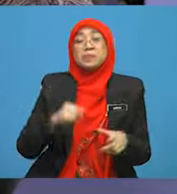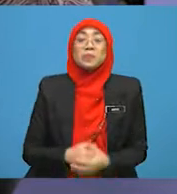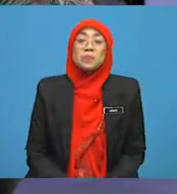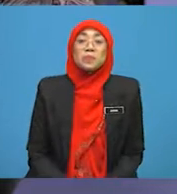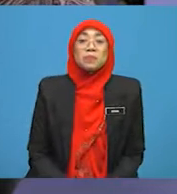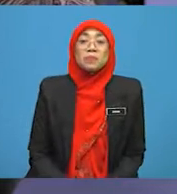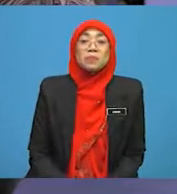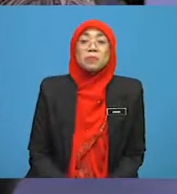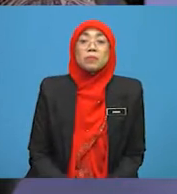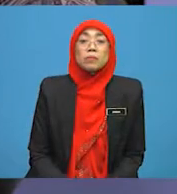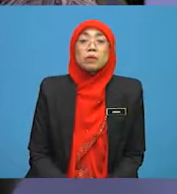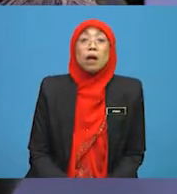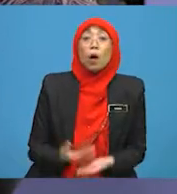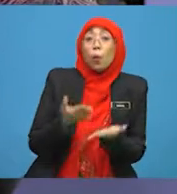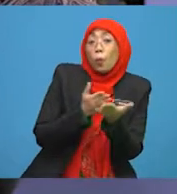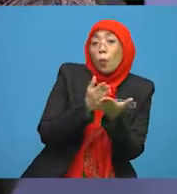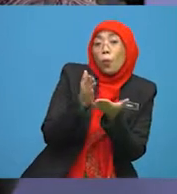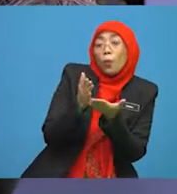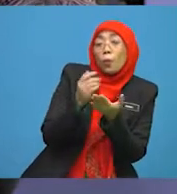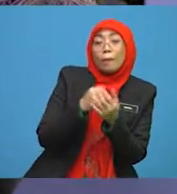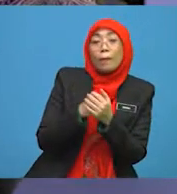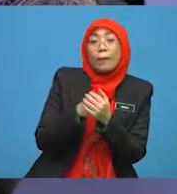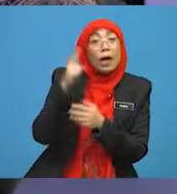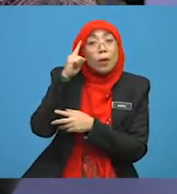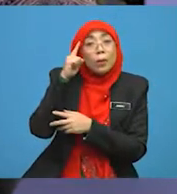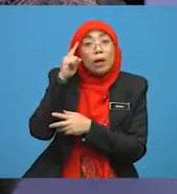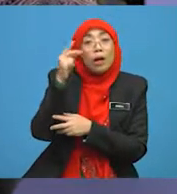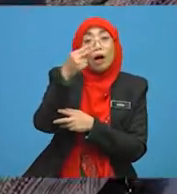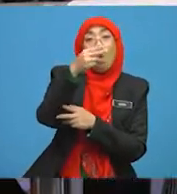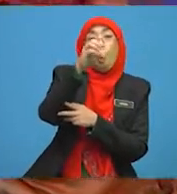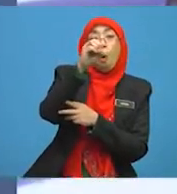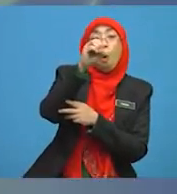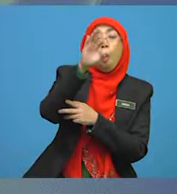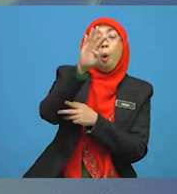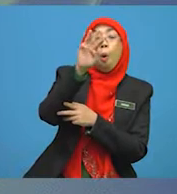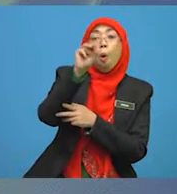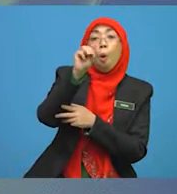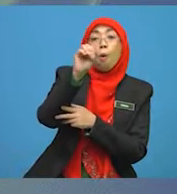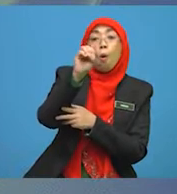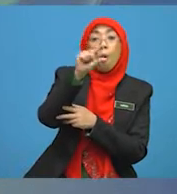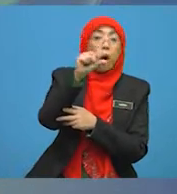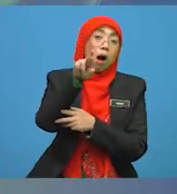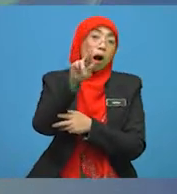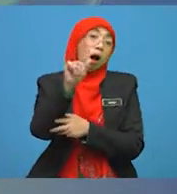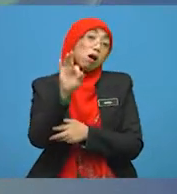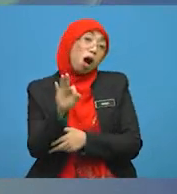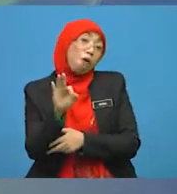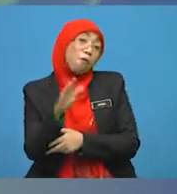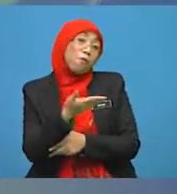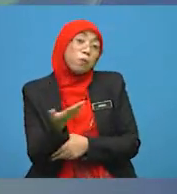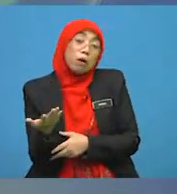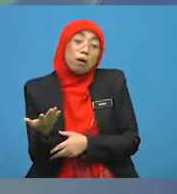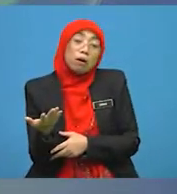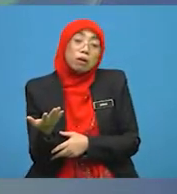Para pelajar, apakah yang dimaksudkan dengan homograf pula? Homograf merupakan kata-kata